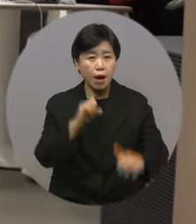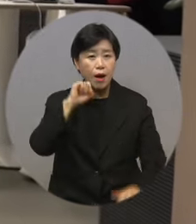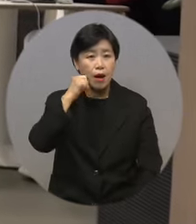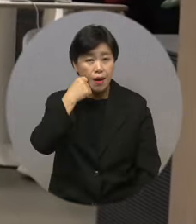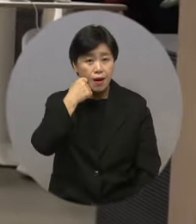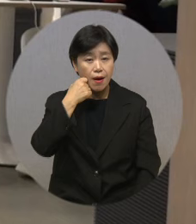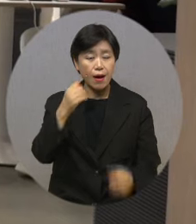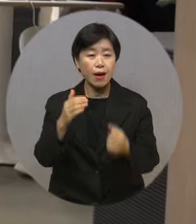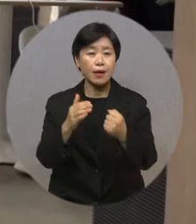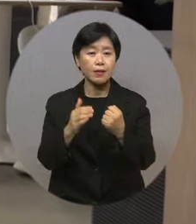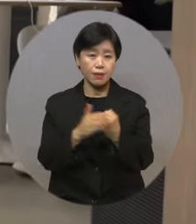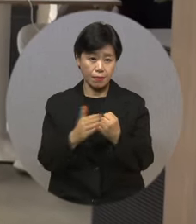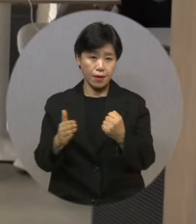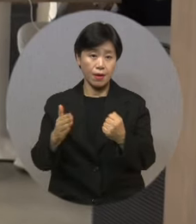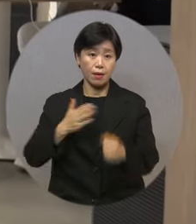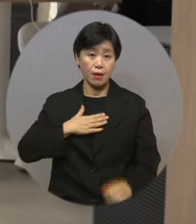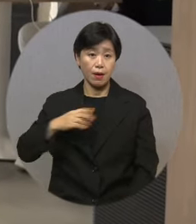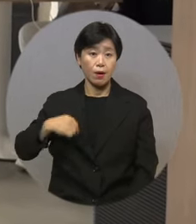지금 하고 있는